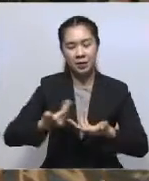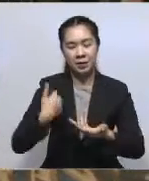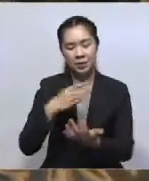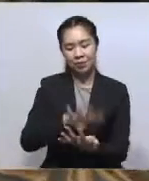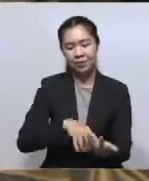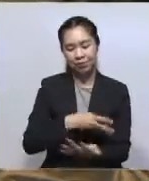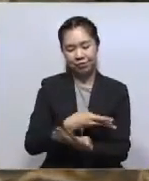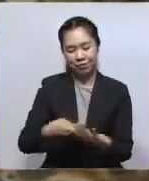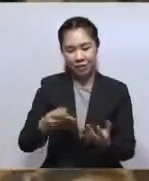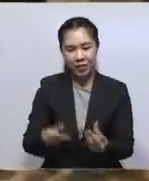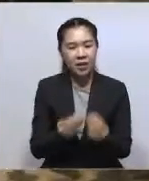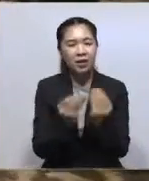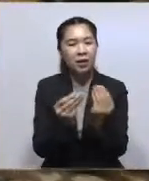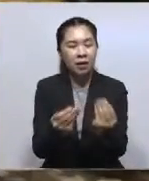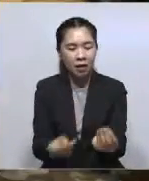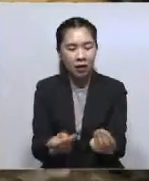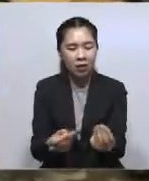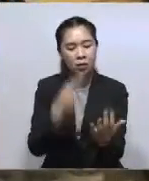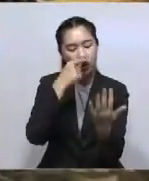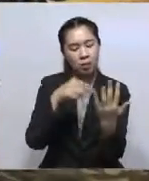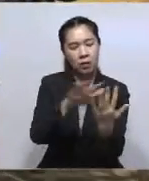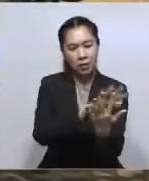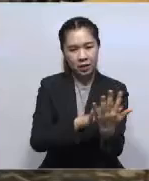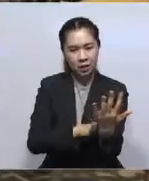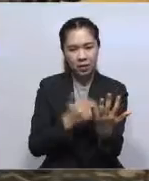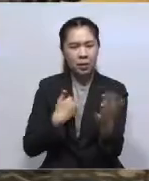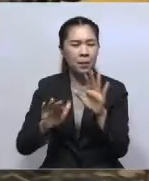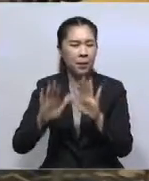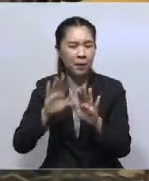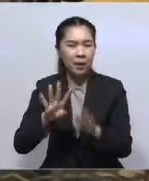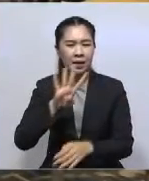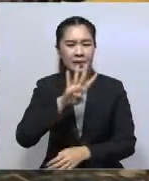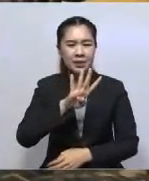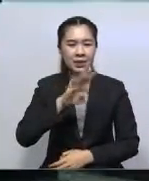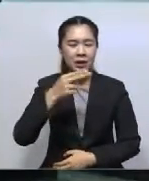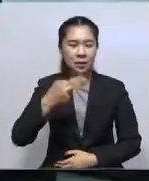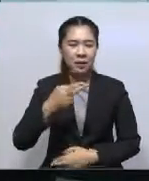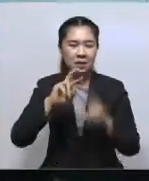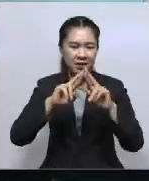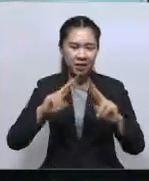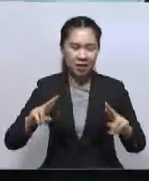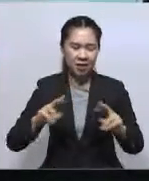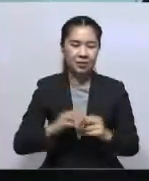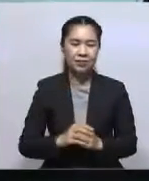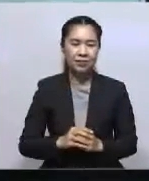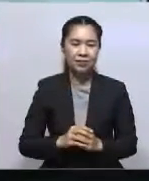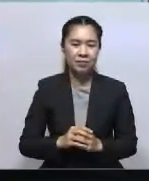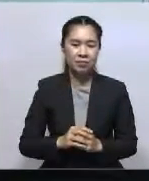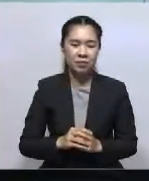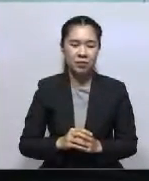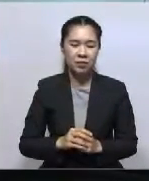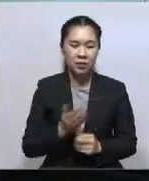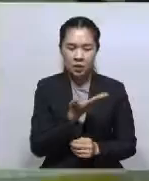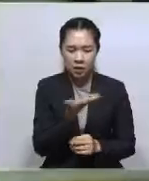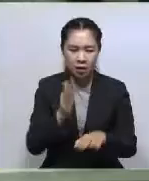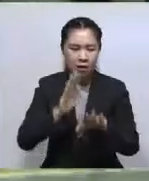ายให้กับผู้ประกอบการนะคะซึ่งตอนนี้ทั่วประเทศมีอยู่ประมาณ 40,000 ร้านค้าแล้วสิ่งที่กำชับก็คือให้ทุกร้